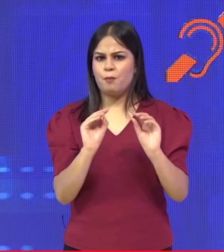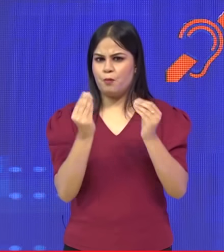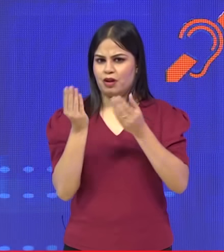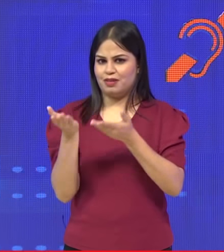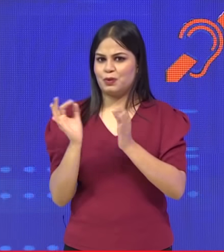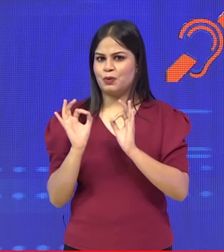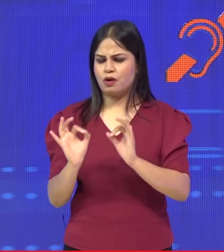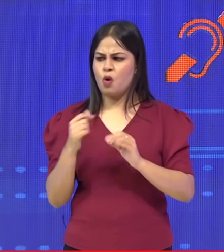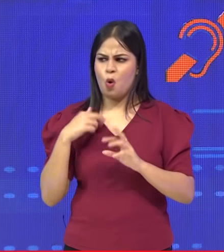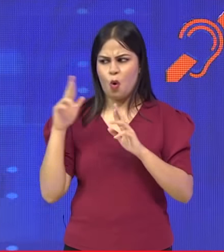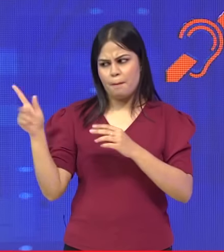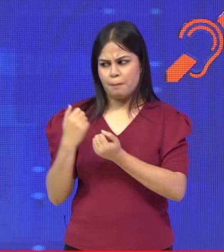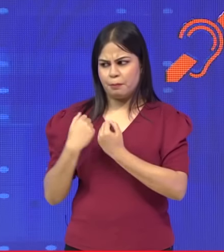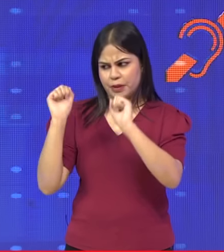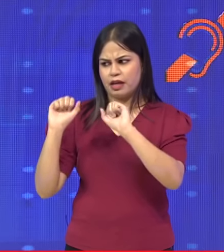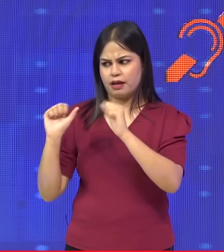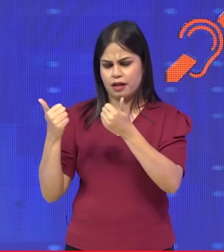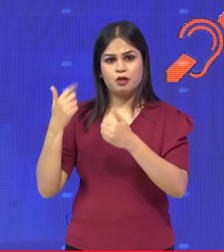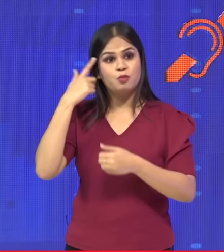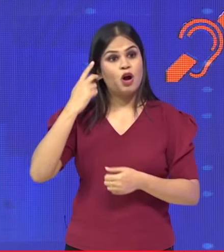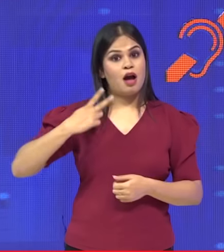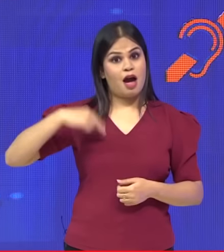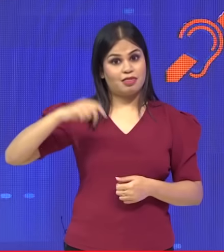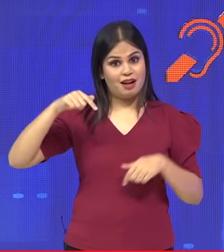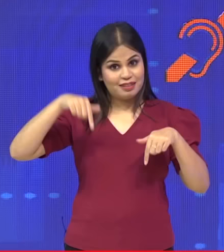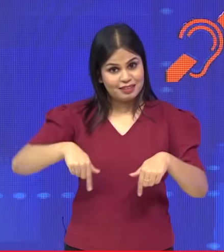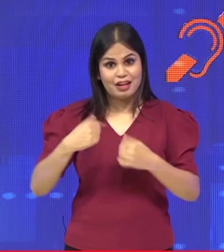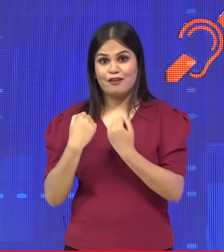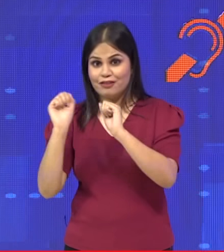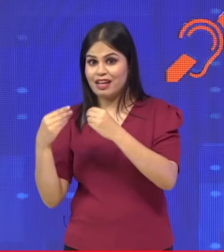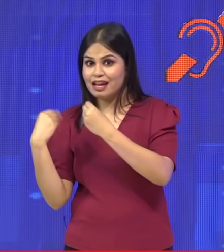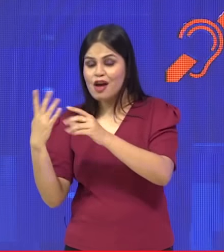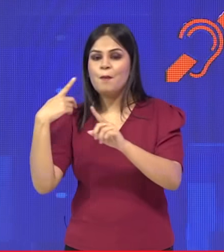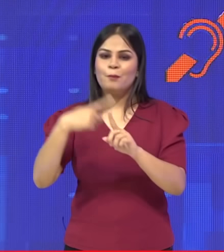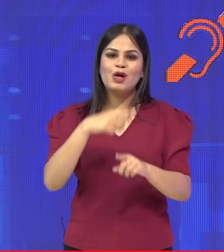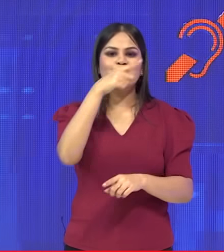आप छूटेंगे आपके अदालत से भी छूटेंगे उसे अदालत से भी छूटेंगे